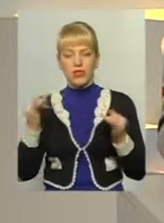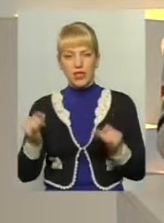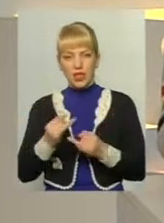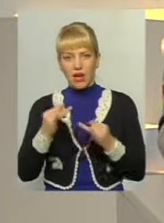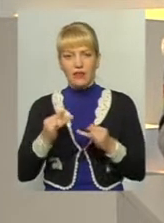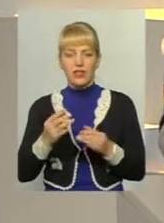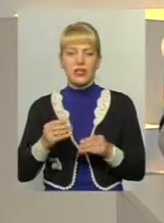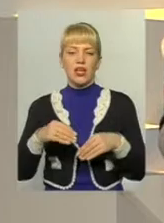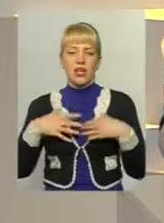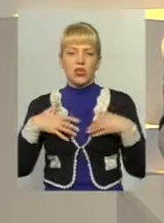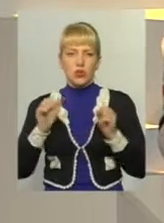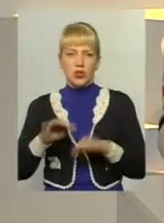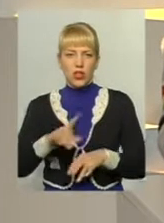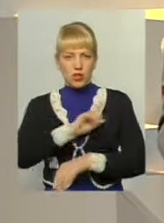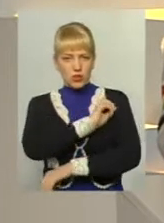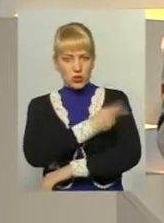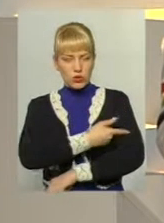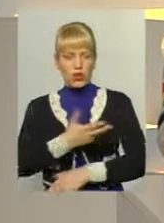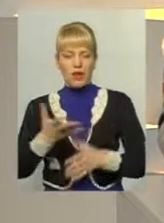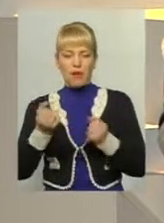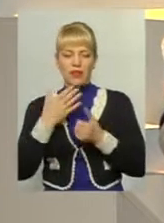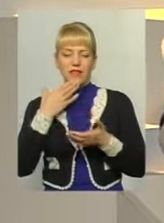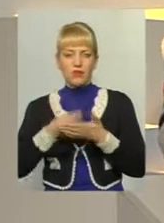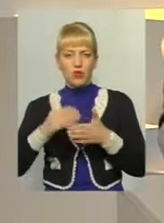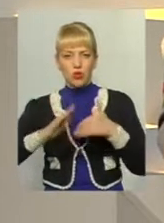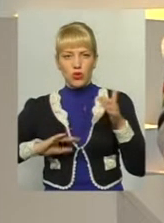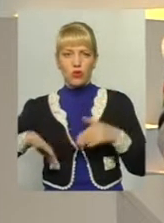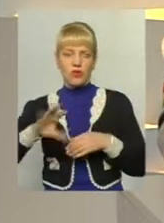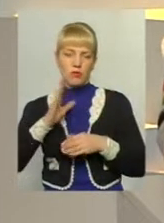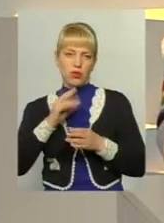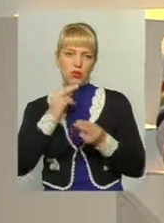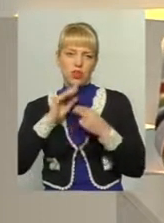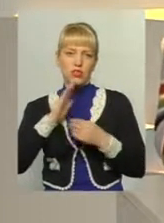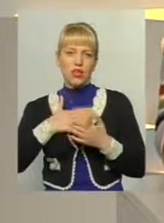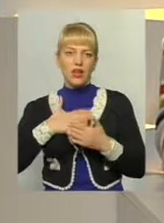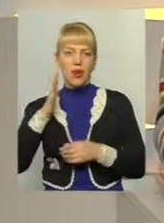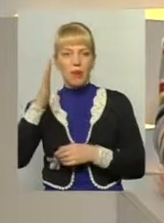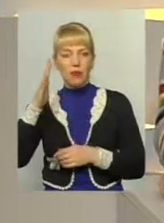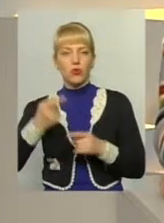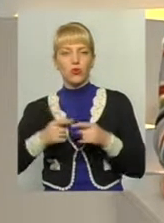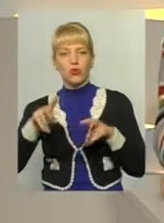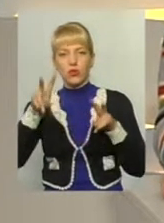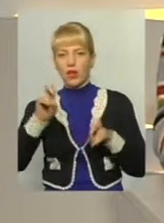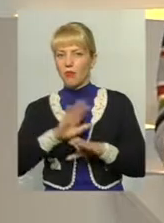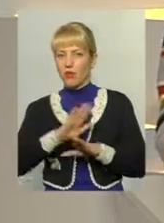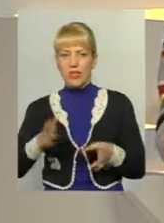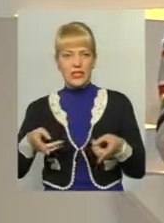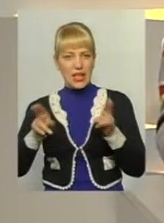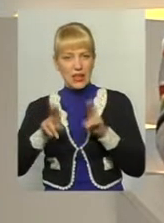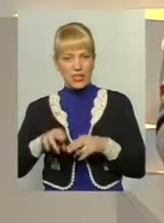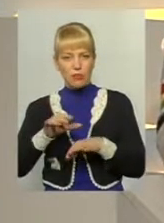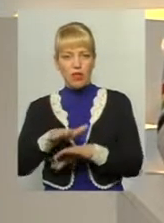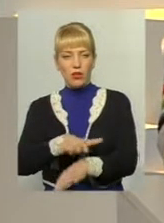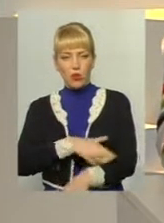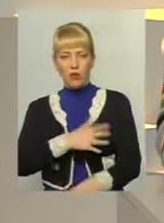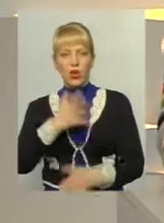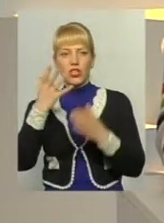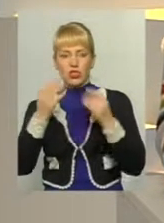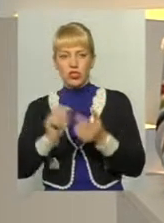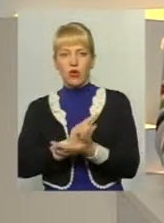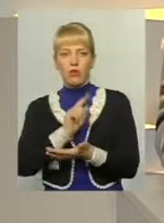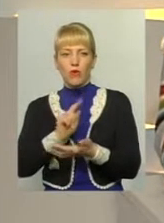ніж управителя. Пане Богдан, висновок напрошується один, що наше майбутнє в наших руках, і